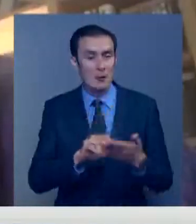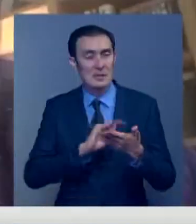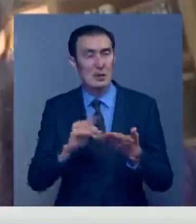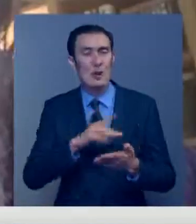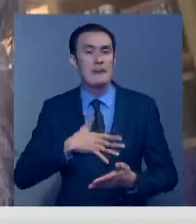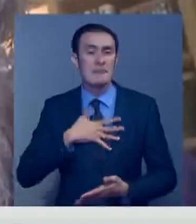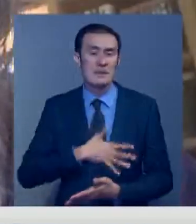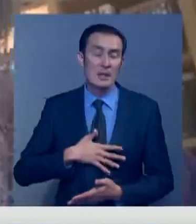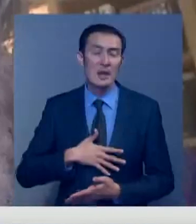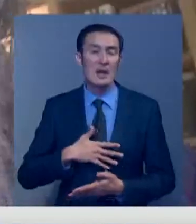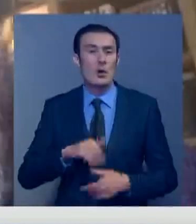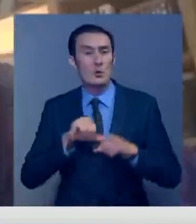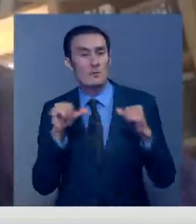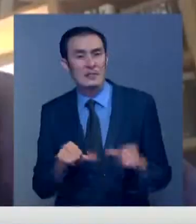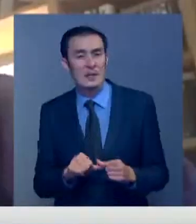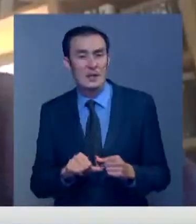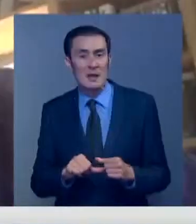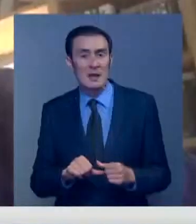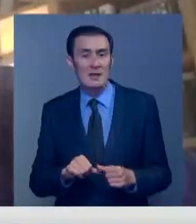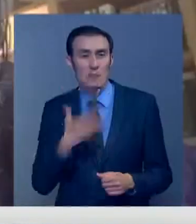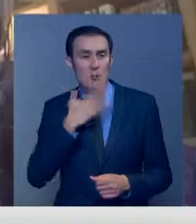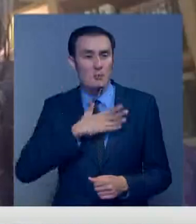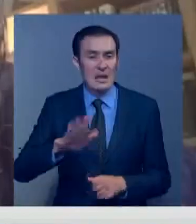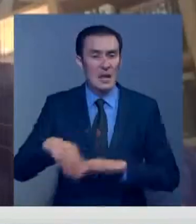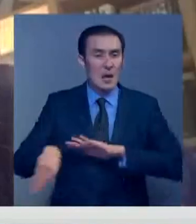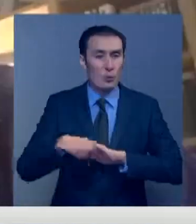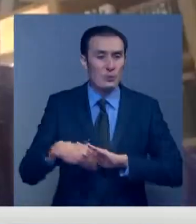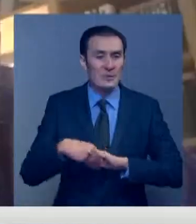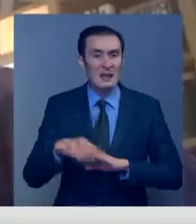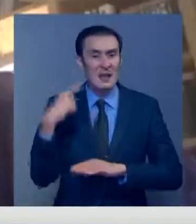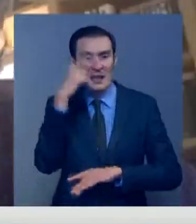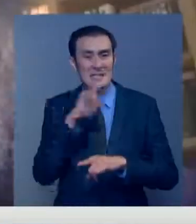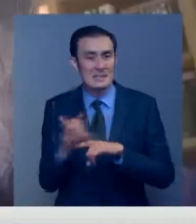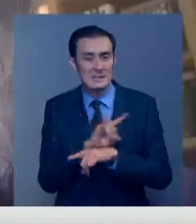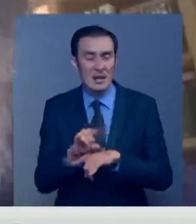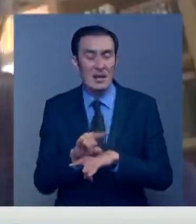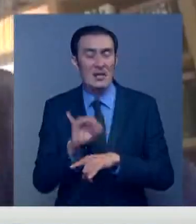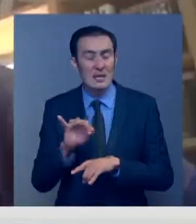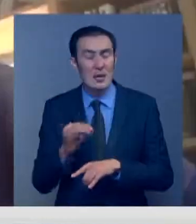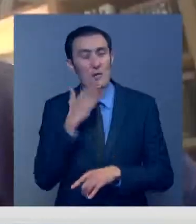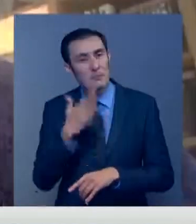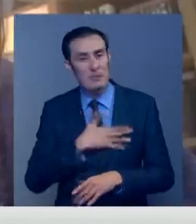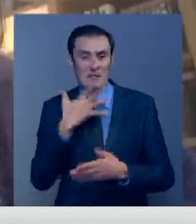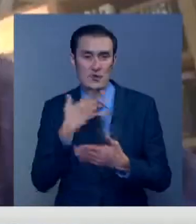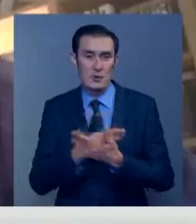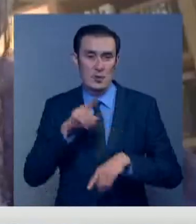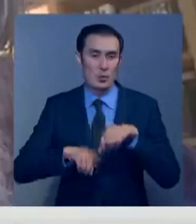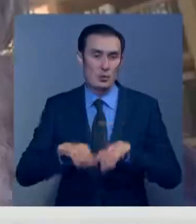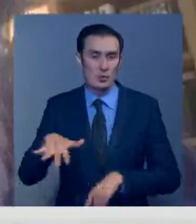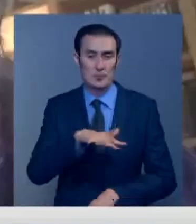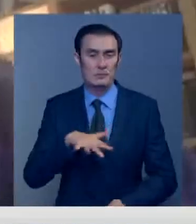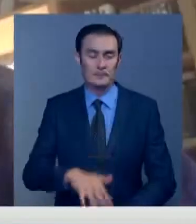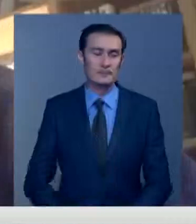о переживаниях романтической любви, обличали лицемерие, коррупцию и другие пороки общества и искренне любили свою родину.